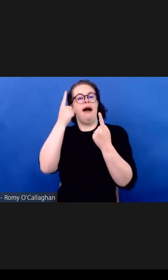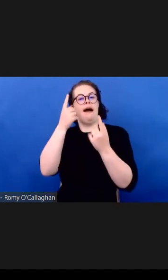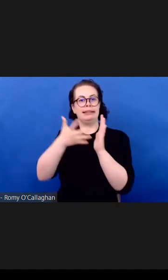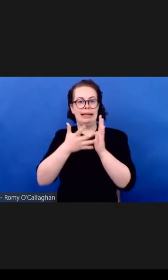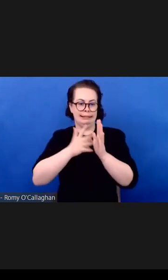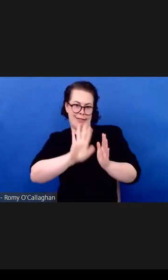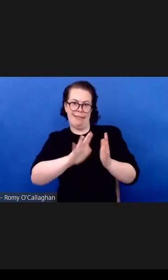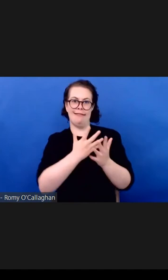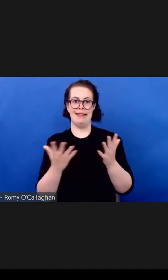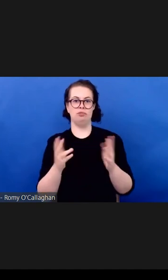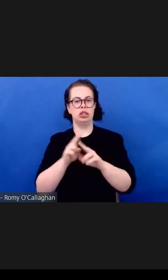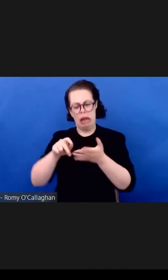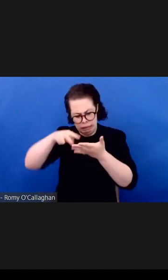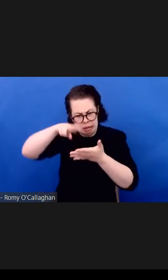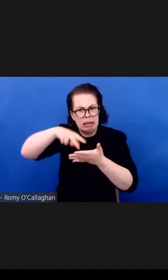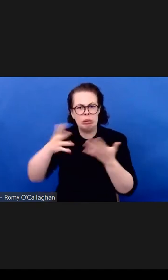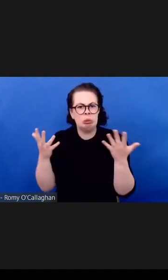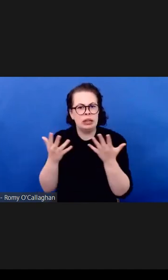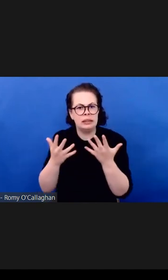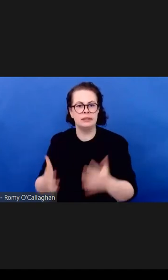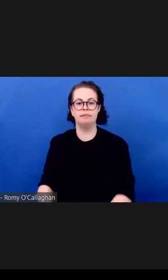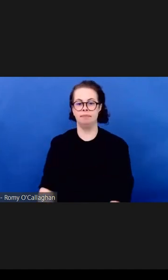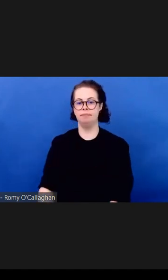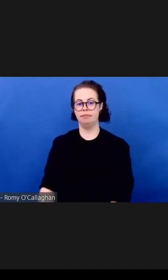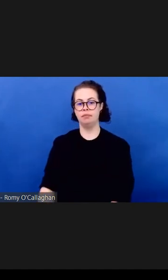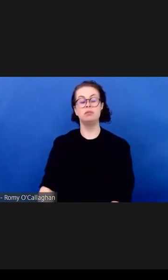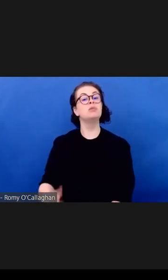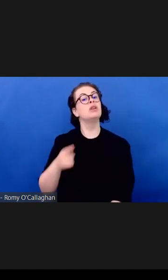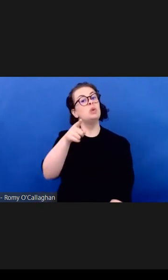অন্য বধির মা বাবার কে কি আপনি উপদেশ দেবেন?